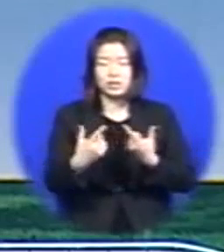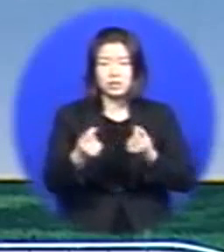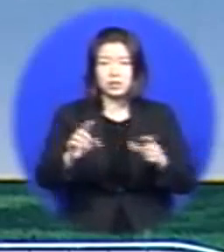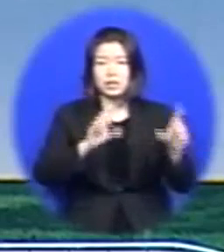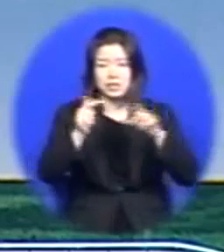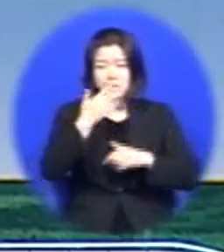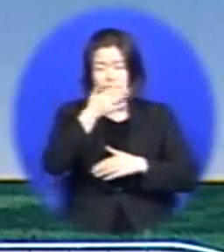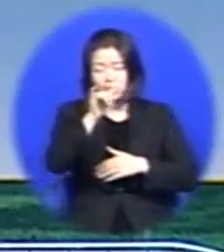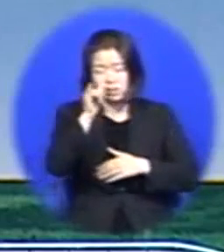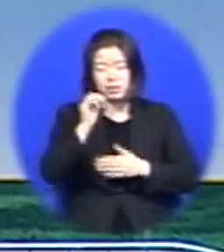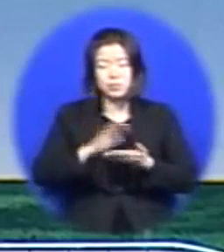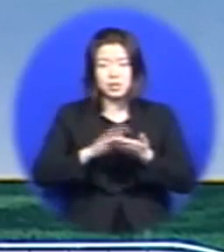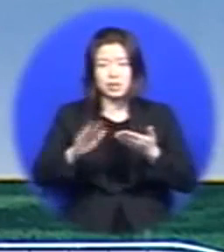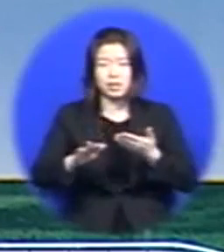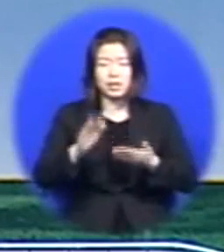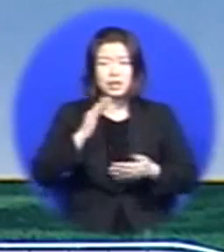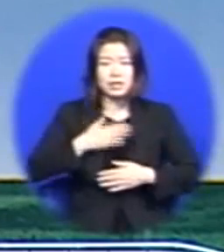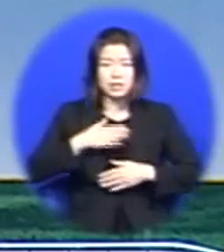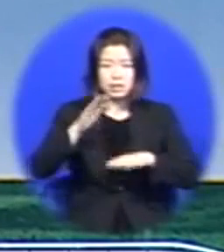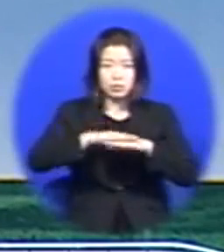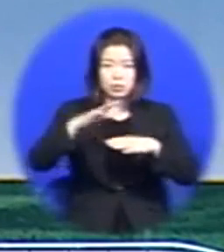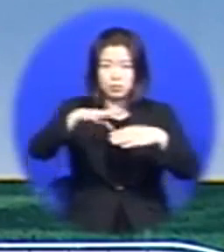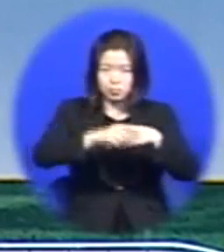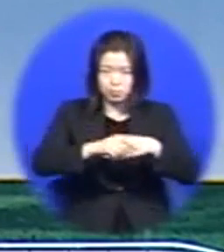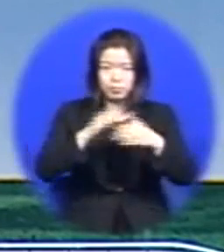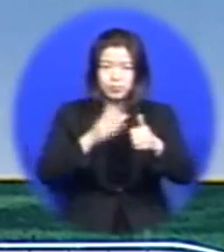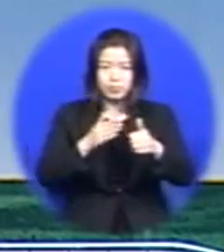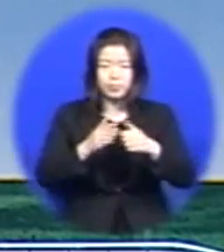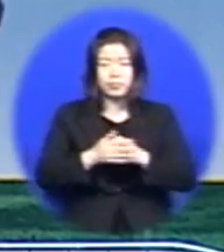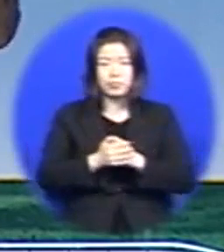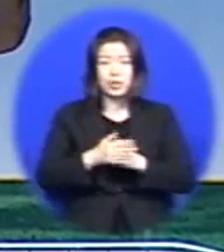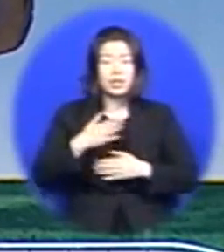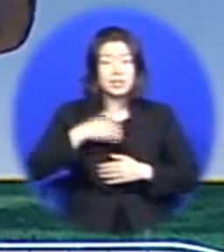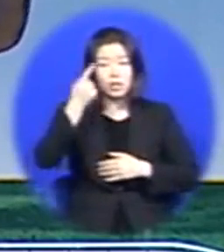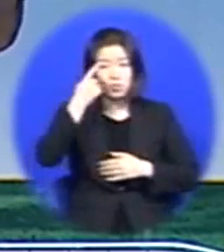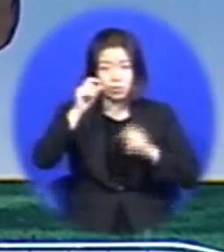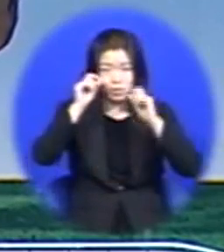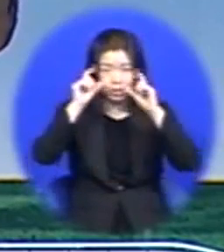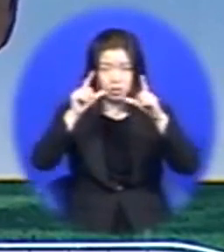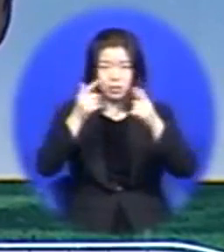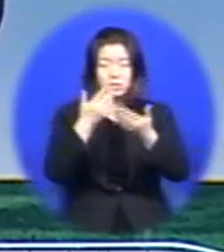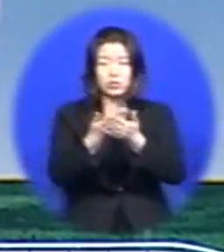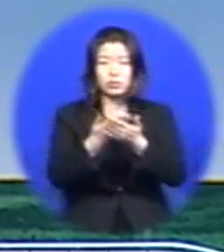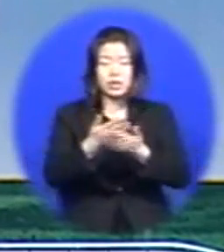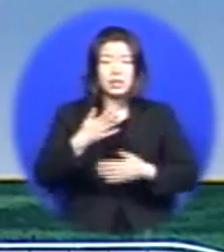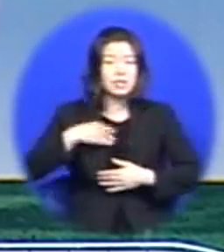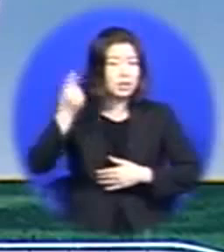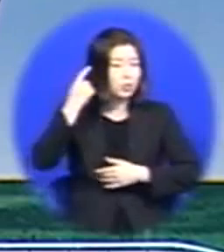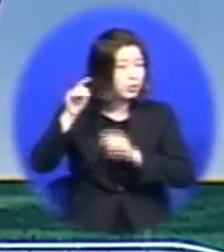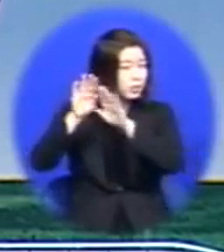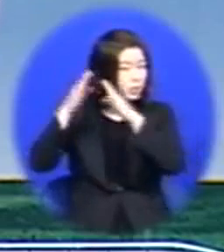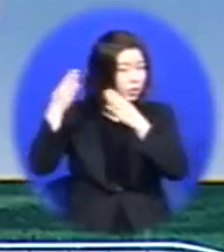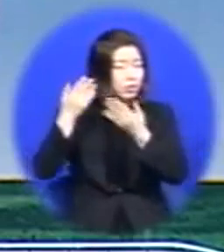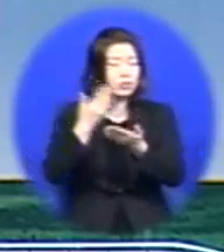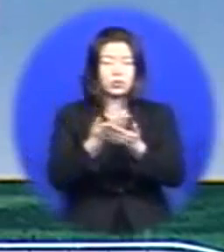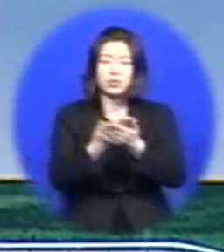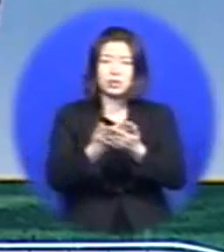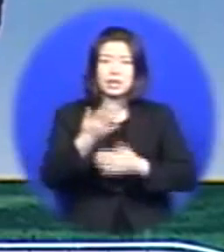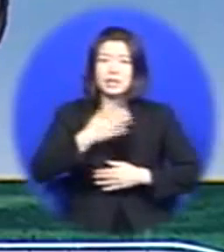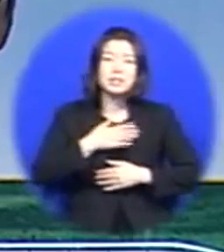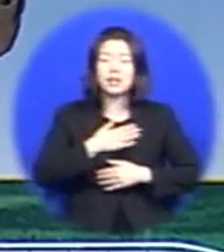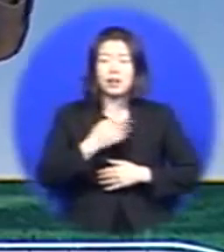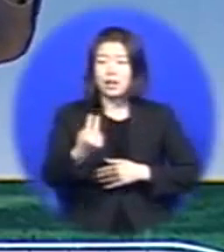있겠습니다. 주님, 제 손을 붙잡아 주십시오. 제 눈을 열어주십시오. 제 귀를 열어주십시오.